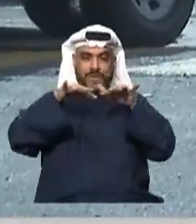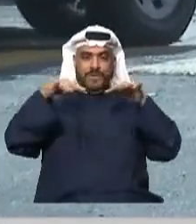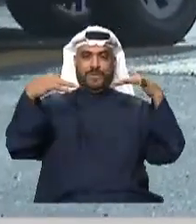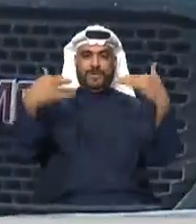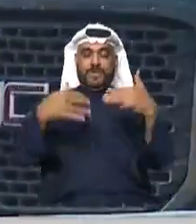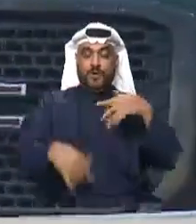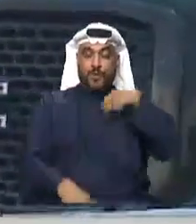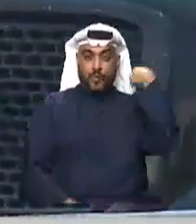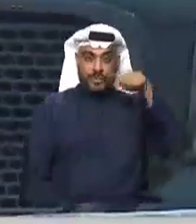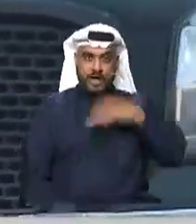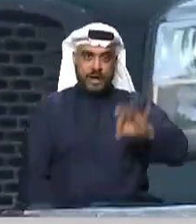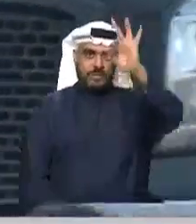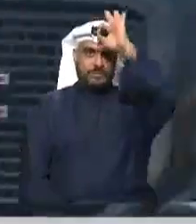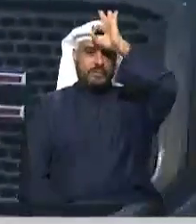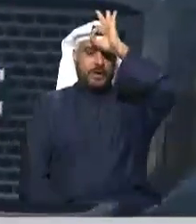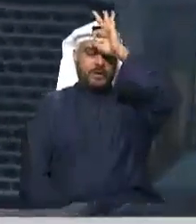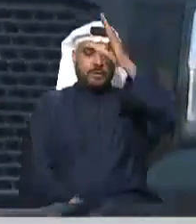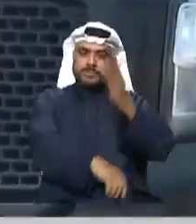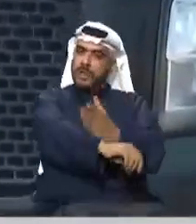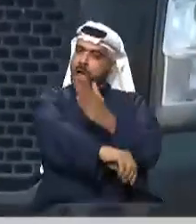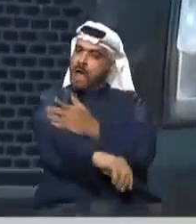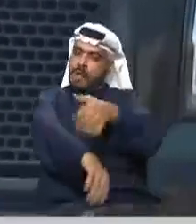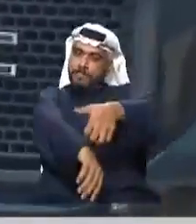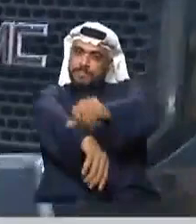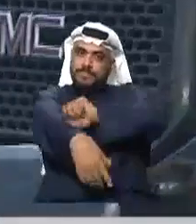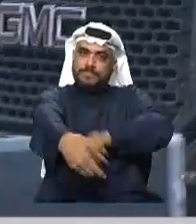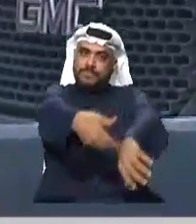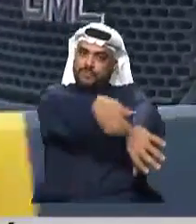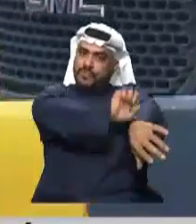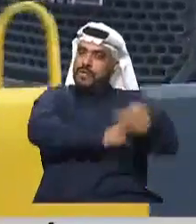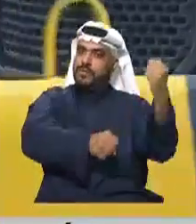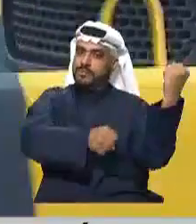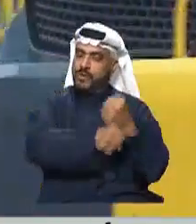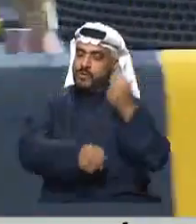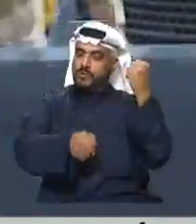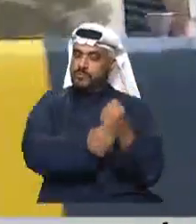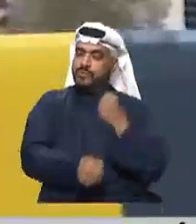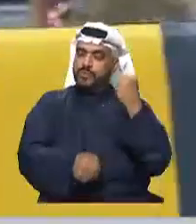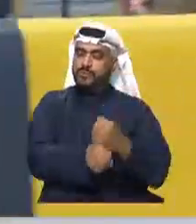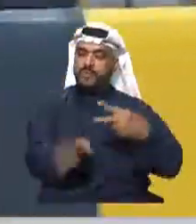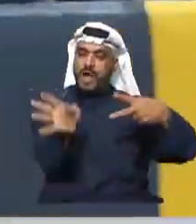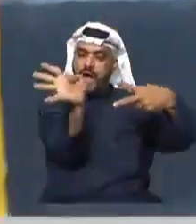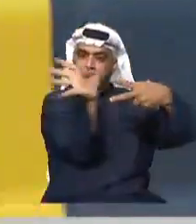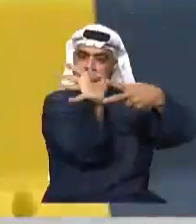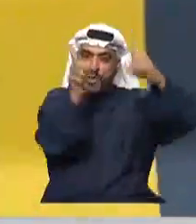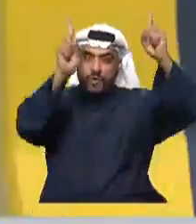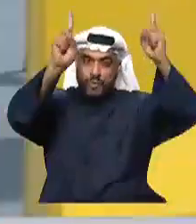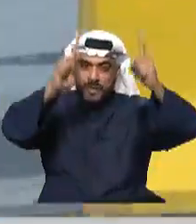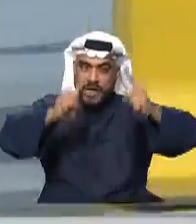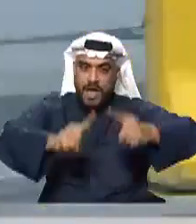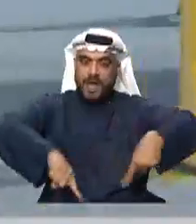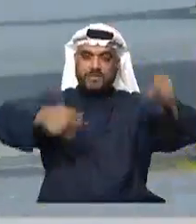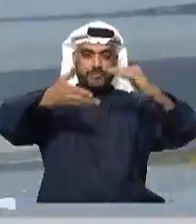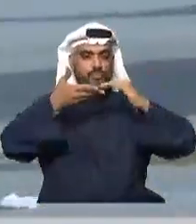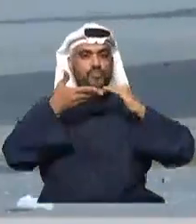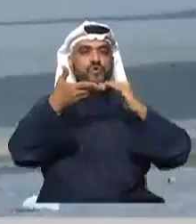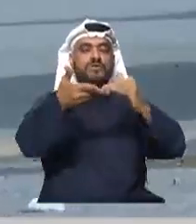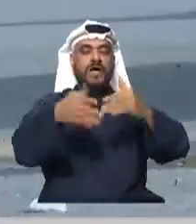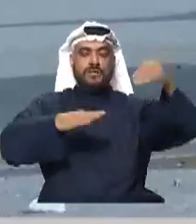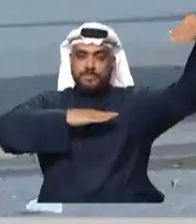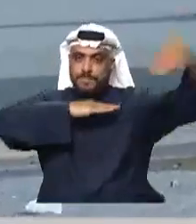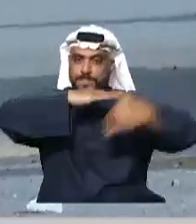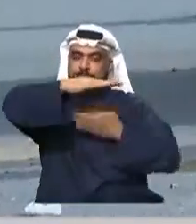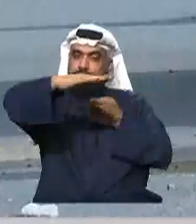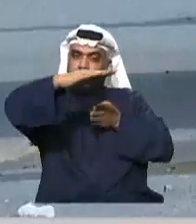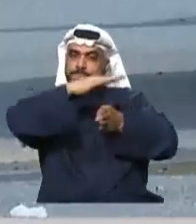تبذل من قبل الرجال وزاره الداخليه على مدار الساعه لتسهيل حركه دخول وخروج